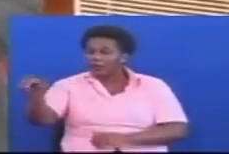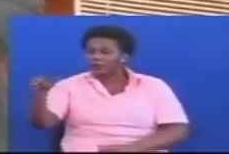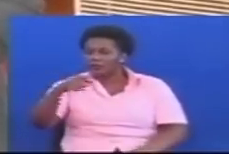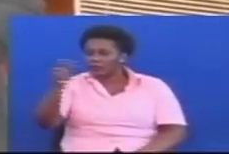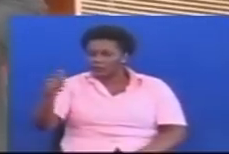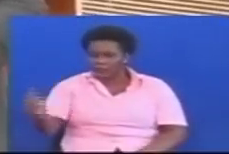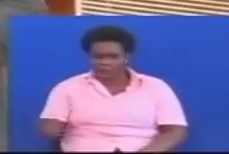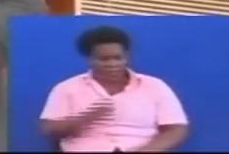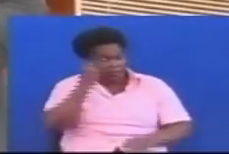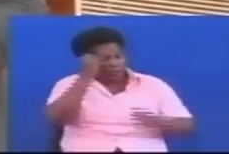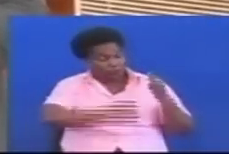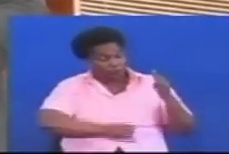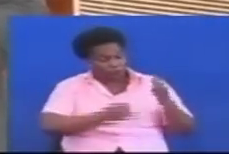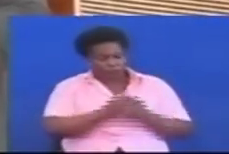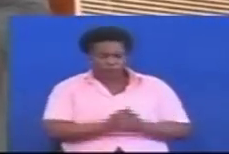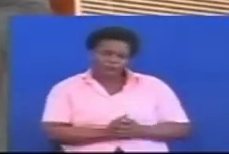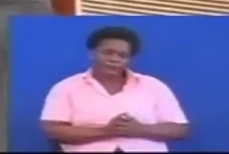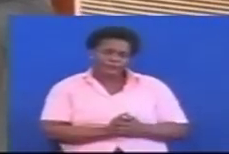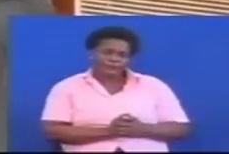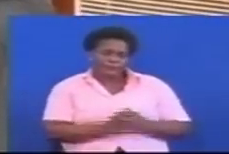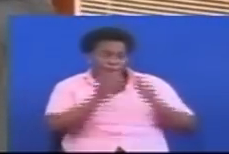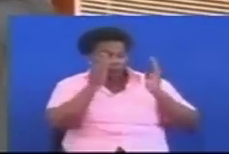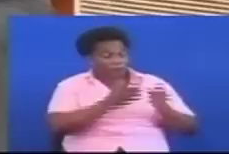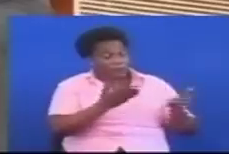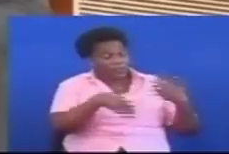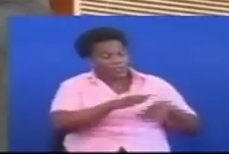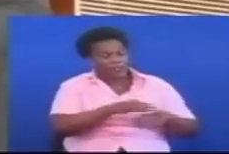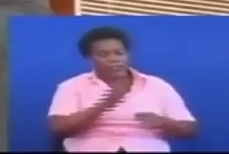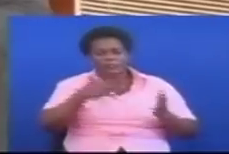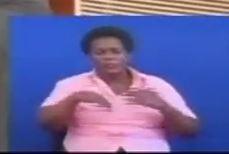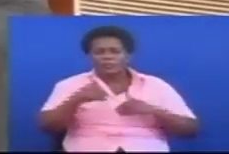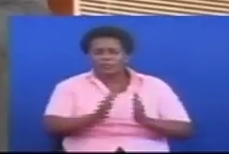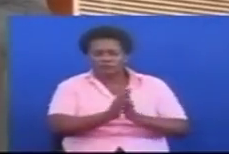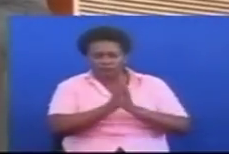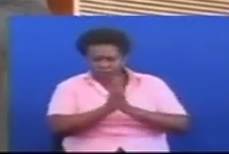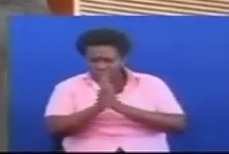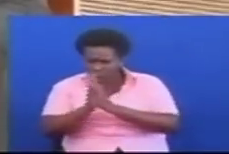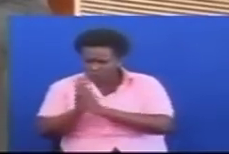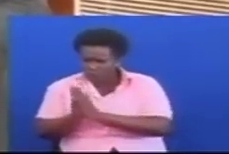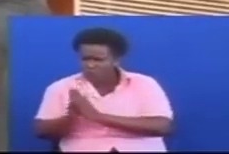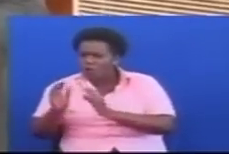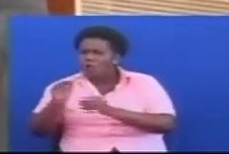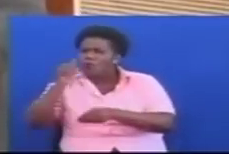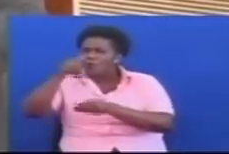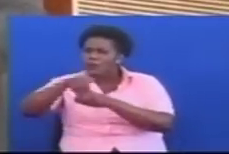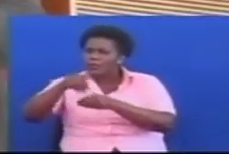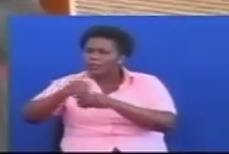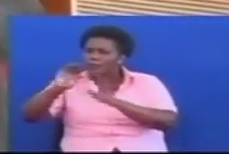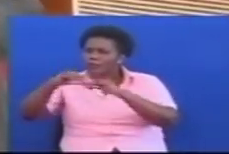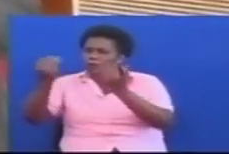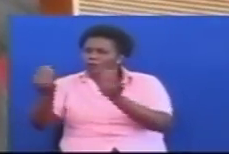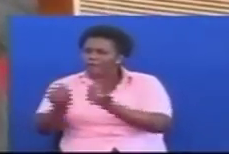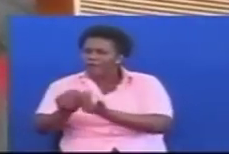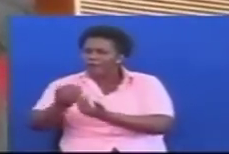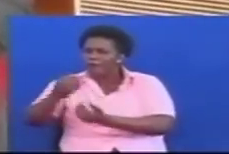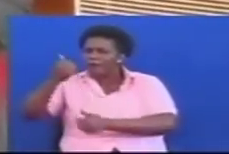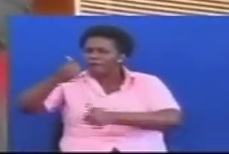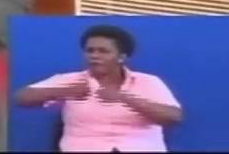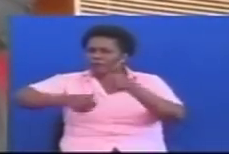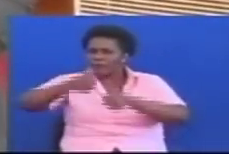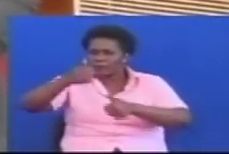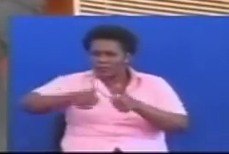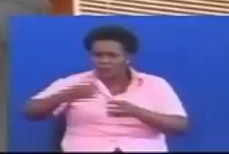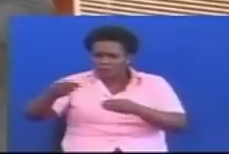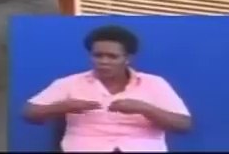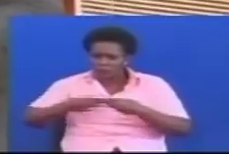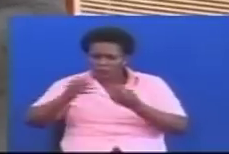mwisho lakini sio kwa umuhimu mkubwa, niwashukuru wanachama wote wa vyama shindani pamoja na wananchi wote kwa kuendelea kutuunga